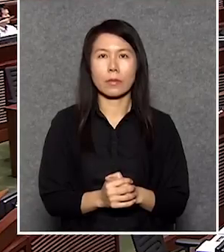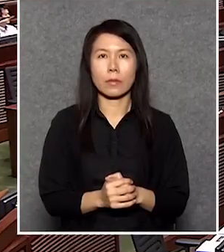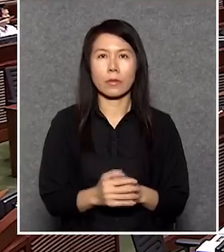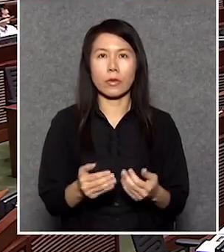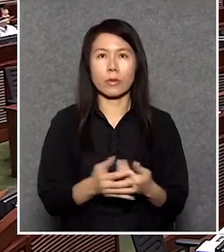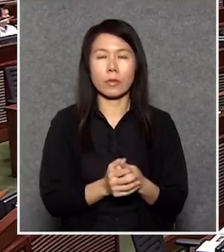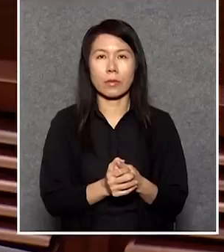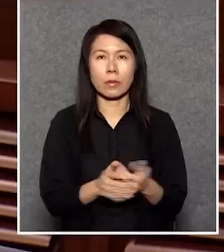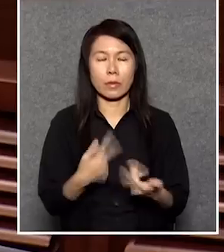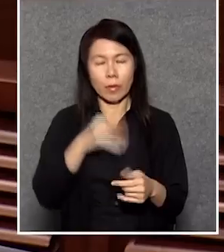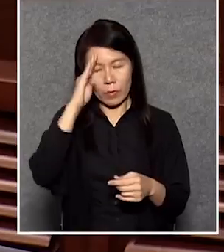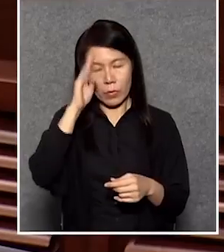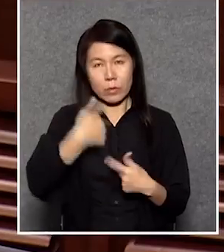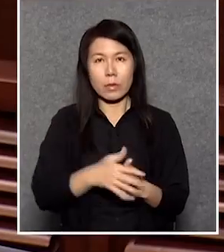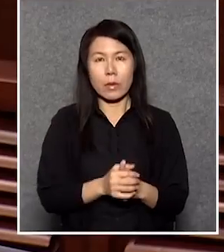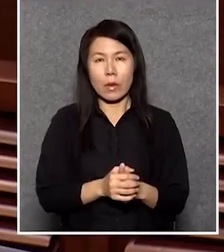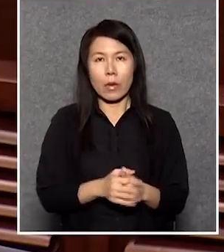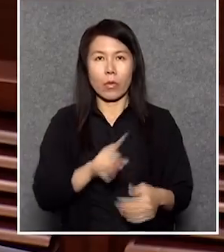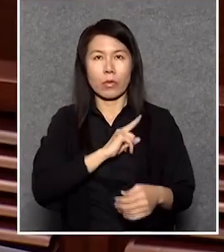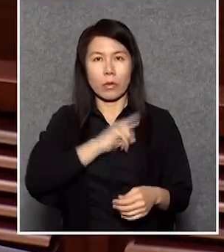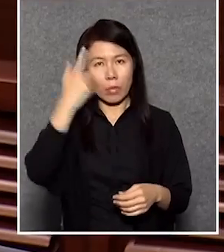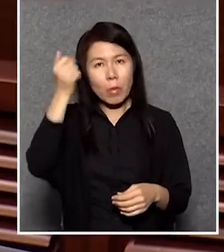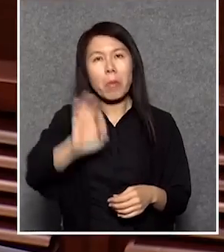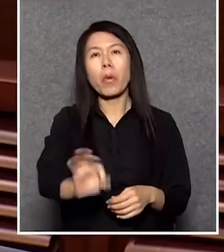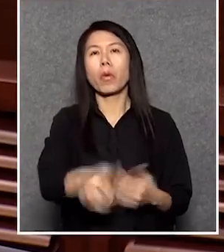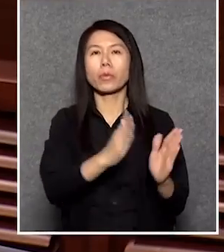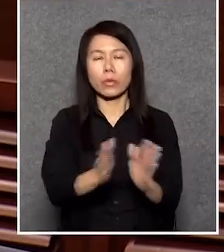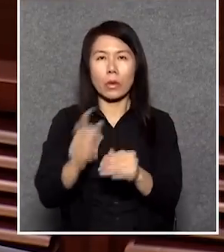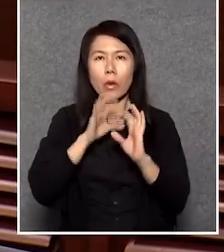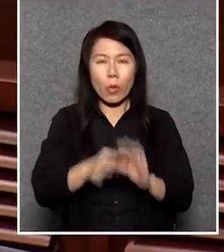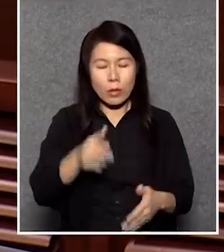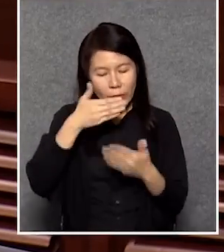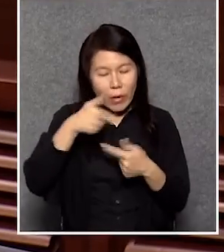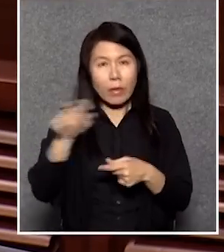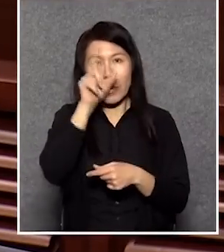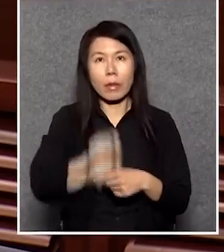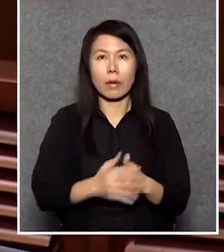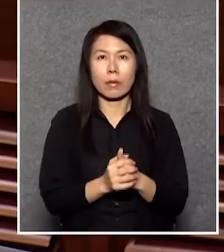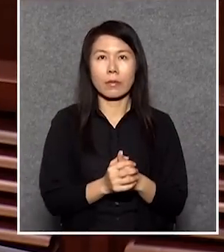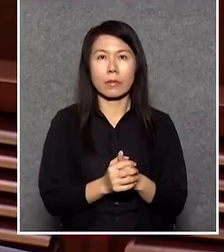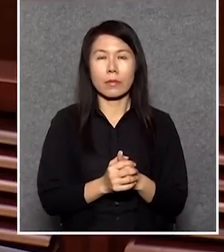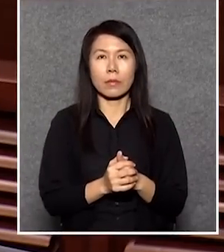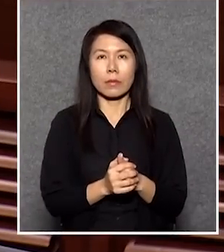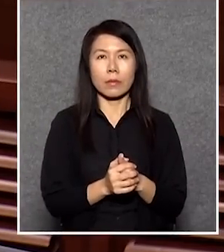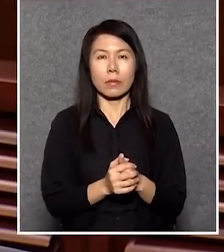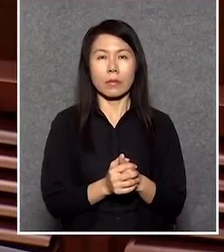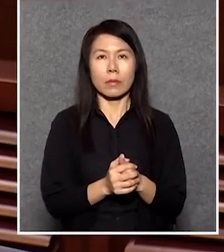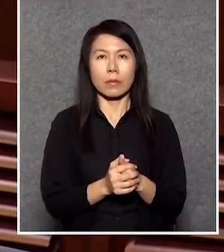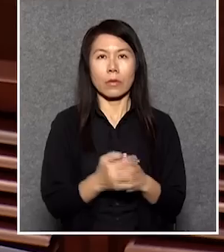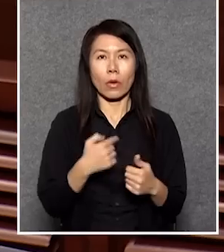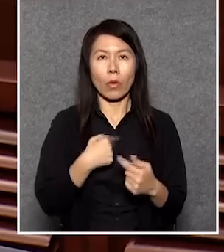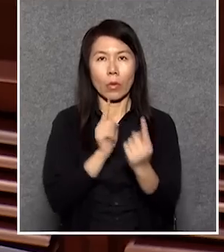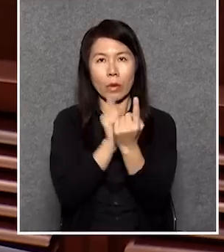恕怪我沒有這個智慧去處理食飯的問題，我面對